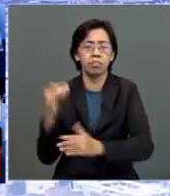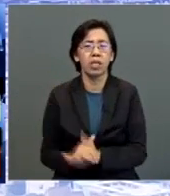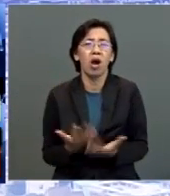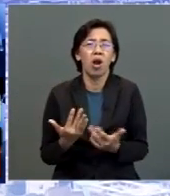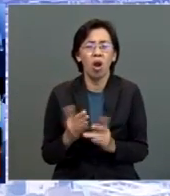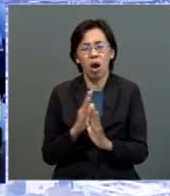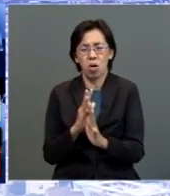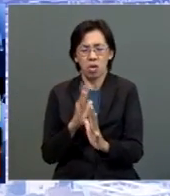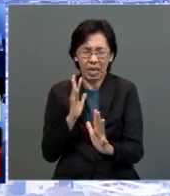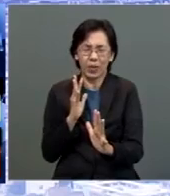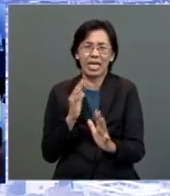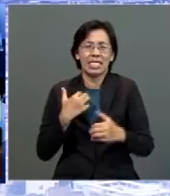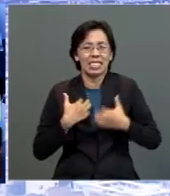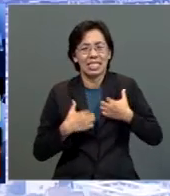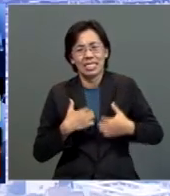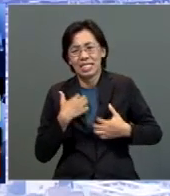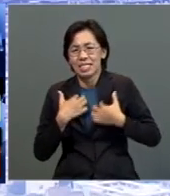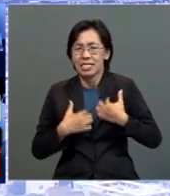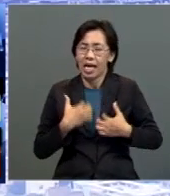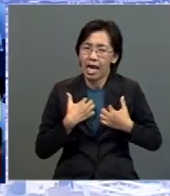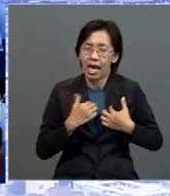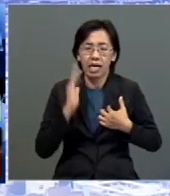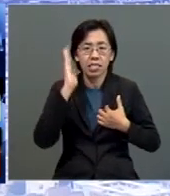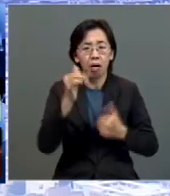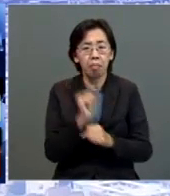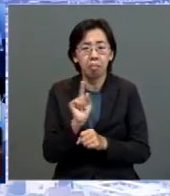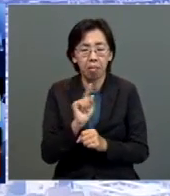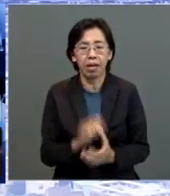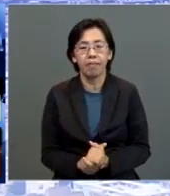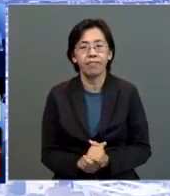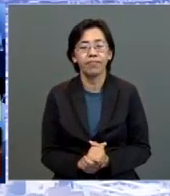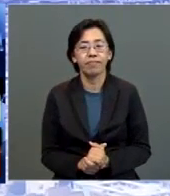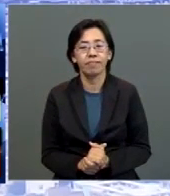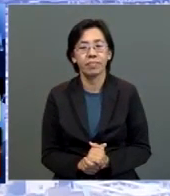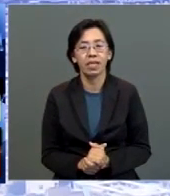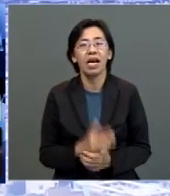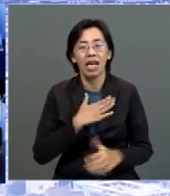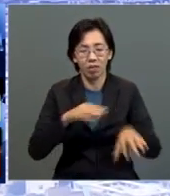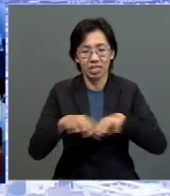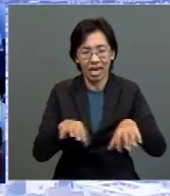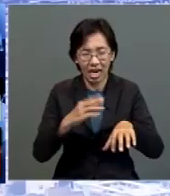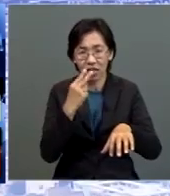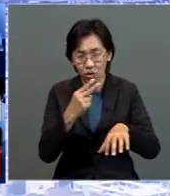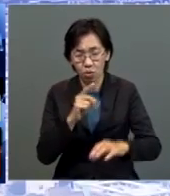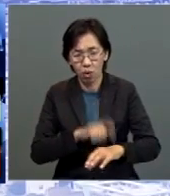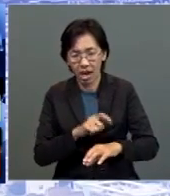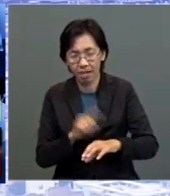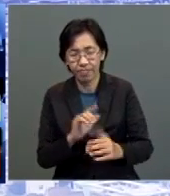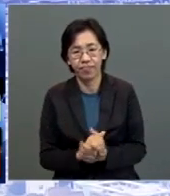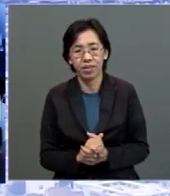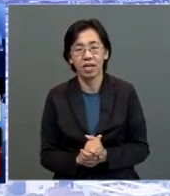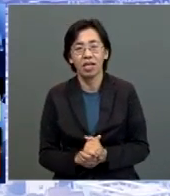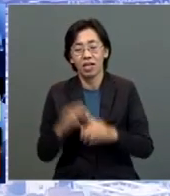าคิวนะครับดังนั้นสิ่งที่เราต้องดำเนินการก็คือเราจัดเป็นพื้นที่นะครับให้บริการเป็นช่วงๆนะครับตั้งแต่ก่อนขึ้นสถ